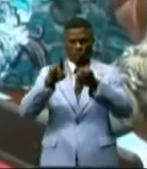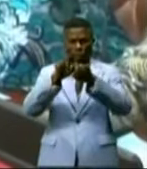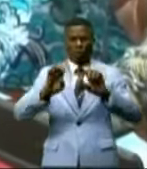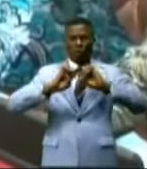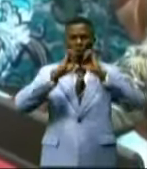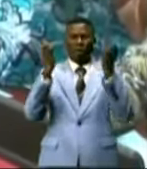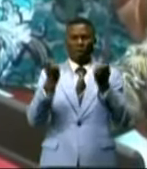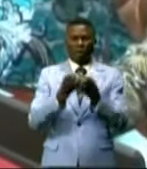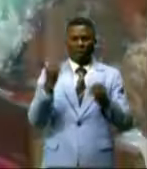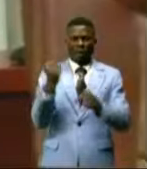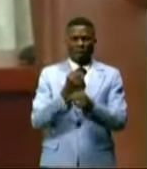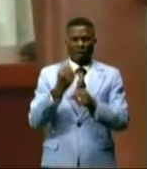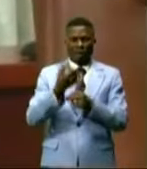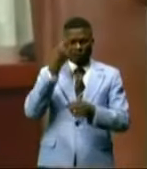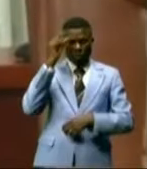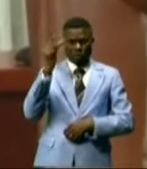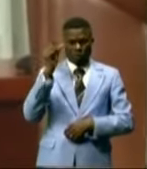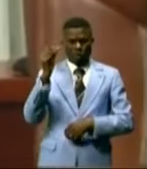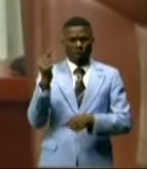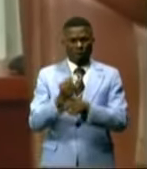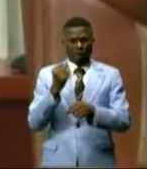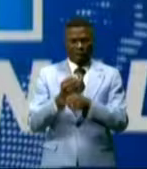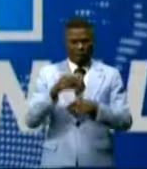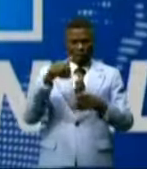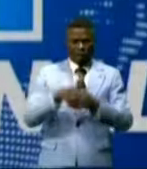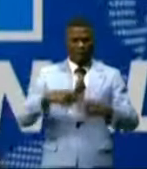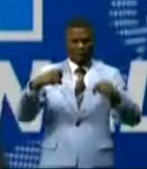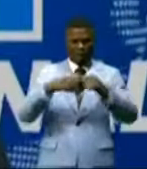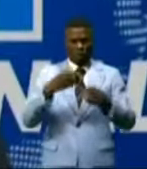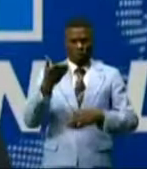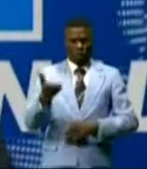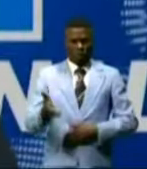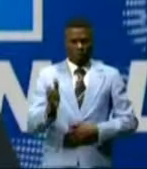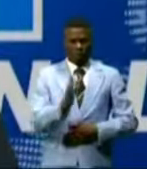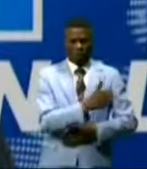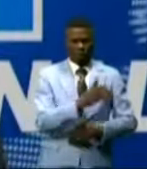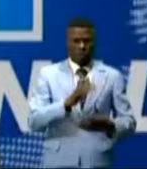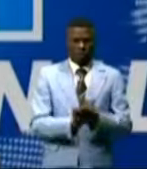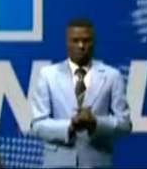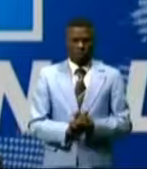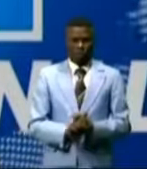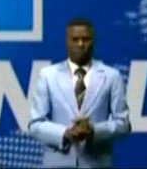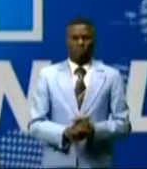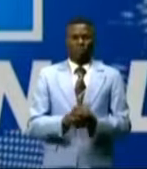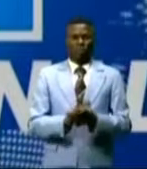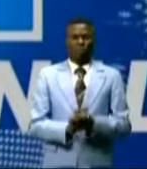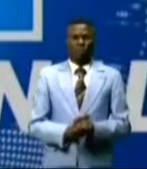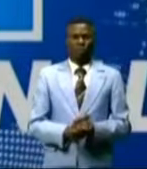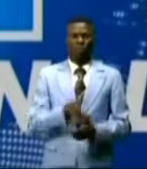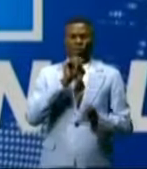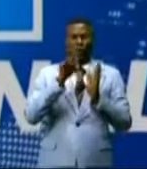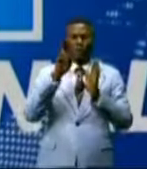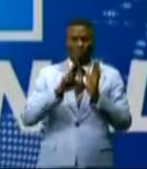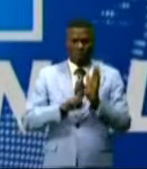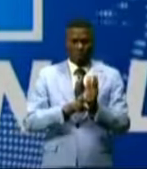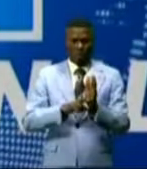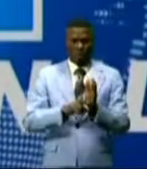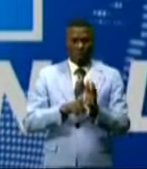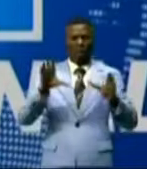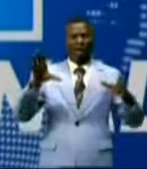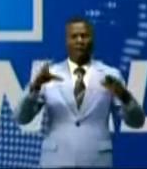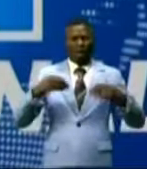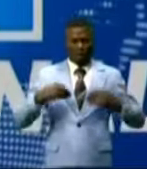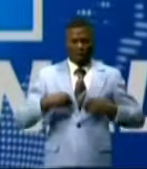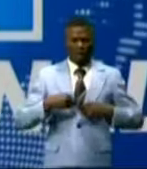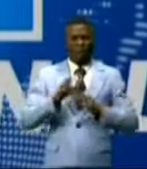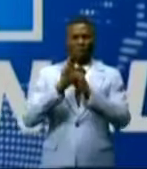entreprises minières opérant dans le champ de ce barrage. La Chambre basse du Parlement vient de déclarer recevable